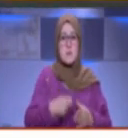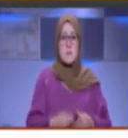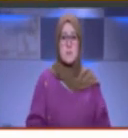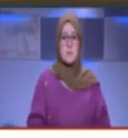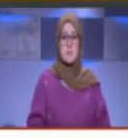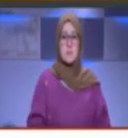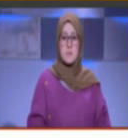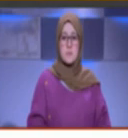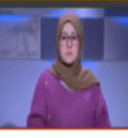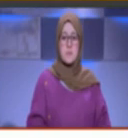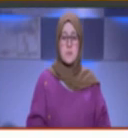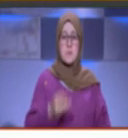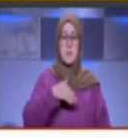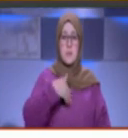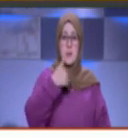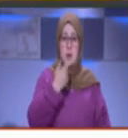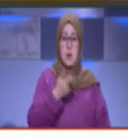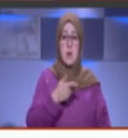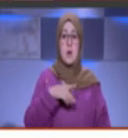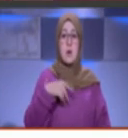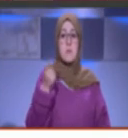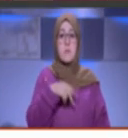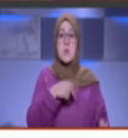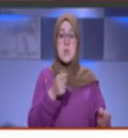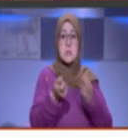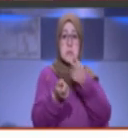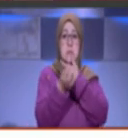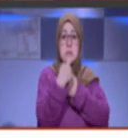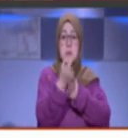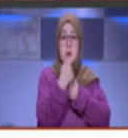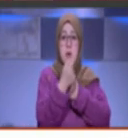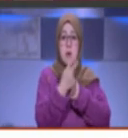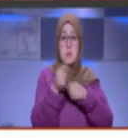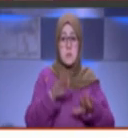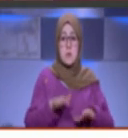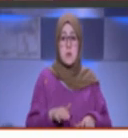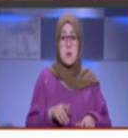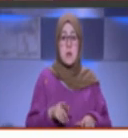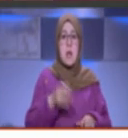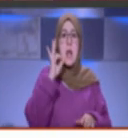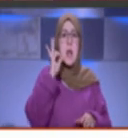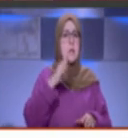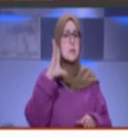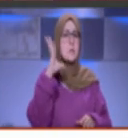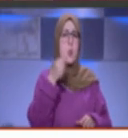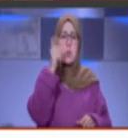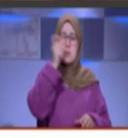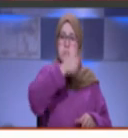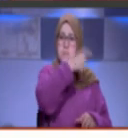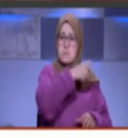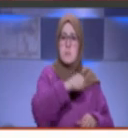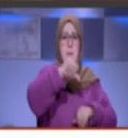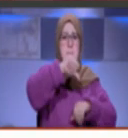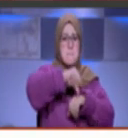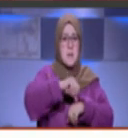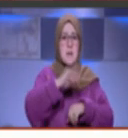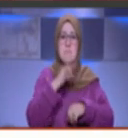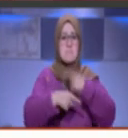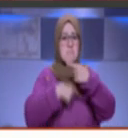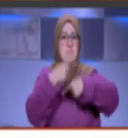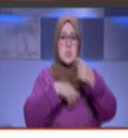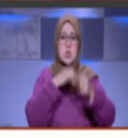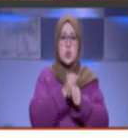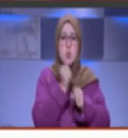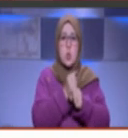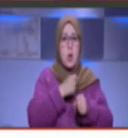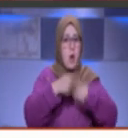كتير او شغل كتير زي الصيدليات، الحاجات بتتبعها الادويه، ولازم كل واحد يقوم بشغله ودوره، عشان لو عملنا كده هنوقف كل البلد كلها تقف.